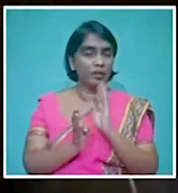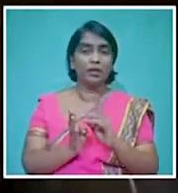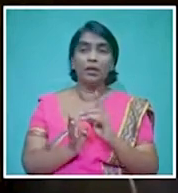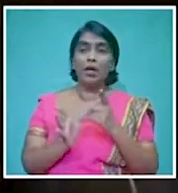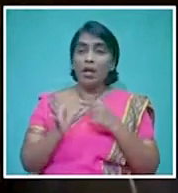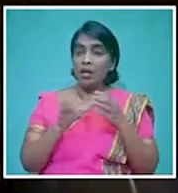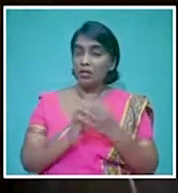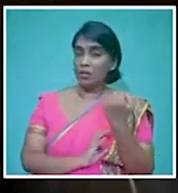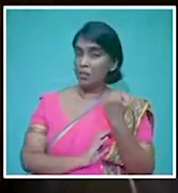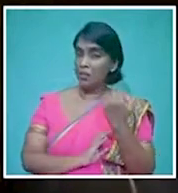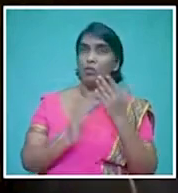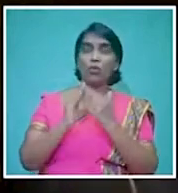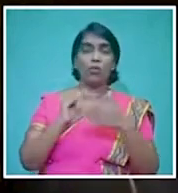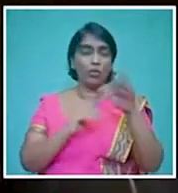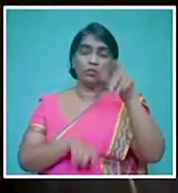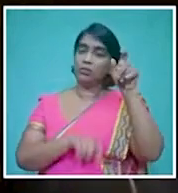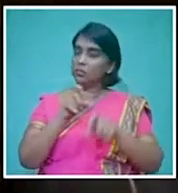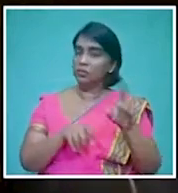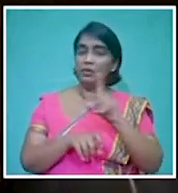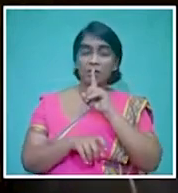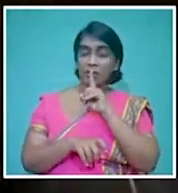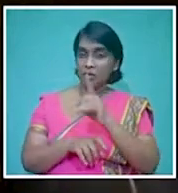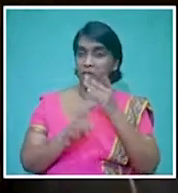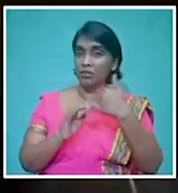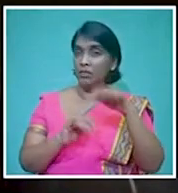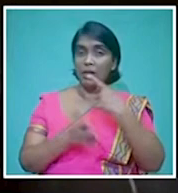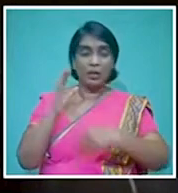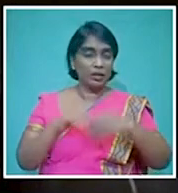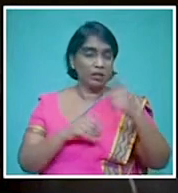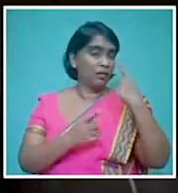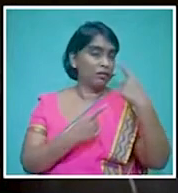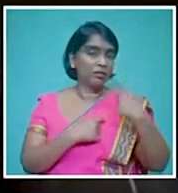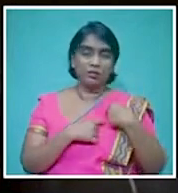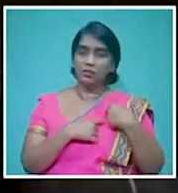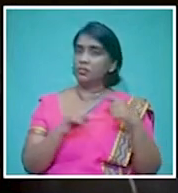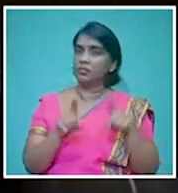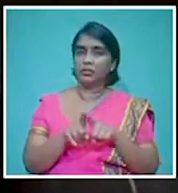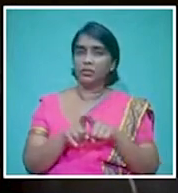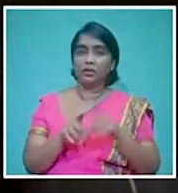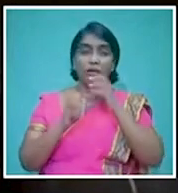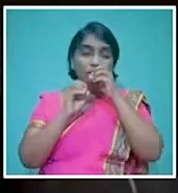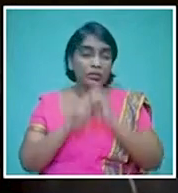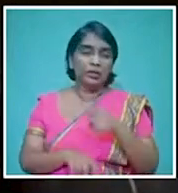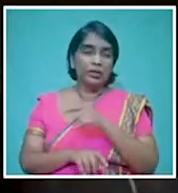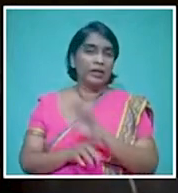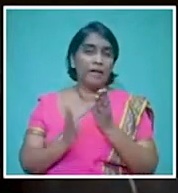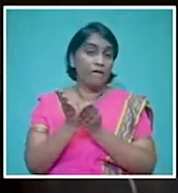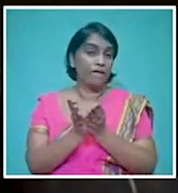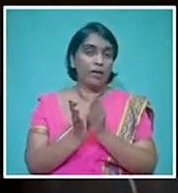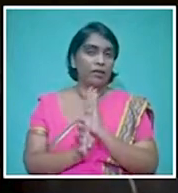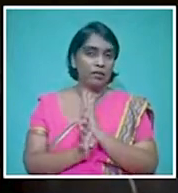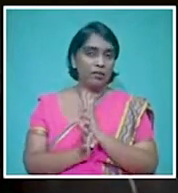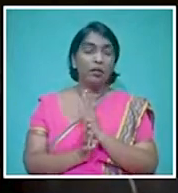අධිකාරී බලයටවත් උසස් නිලධාරීන් කියන දෙයටවත් දේශපාලඥයන් කියන දෙයටවත් කීකරු වීම නෙවෙයි විනය